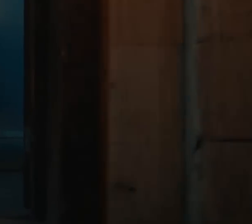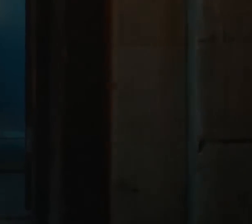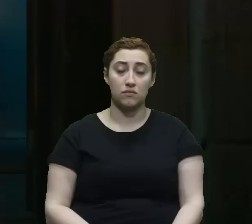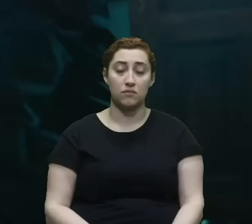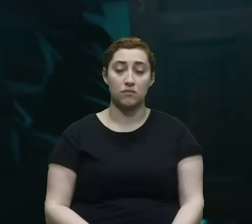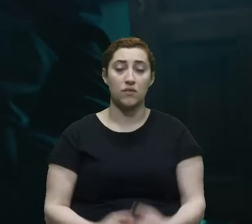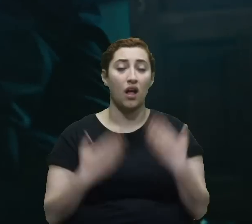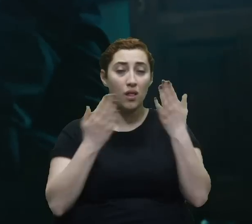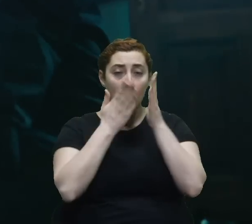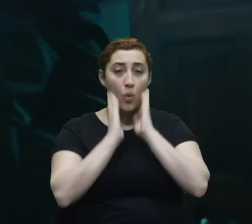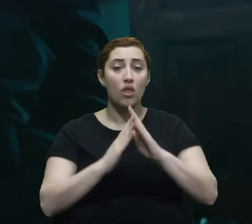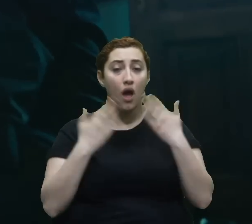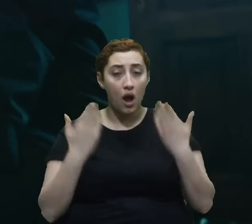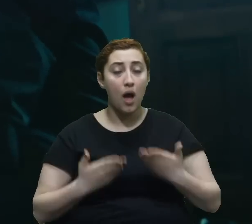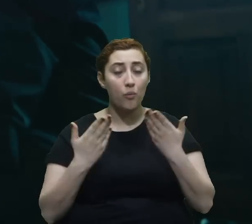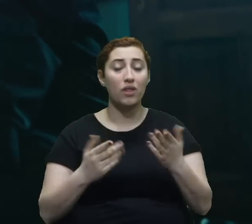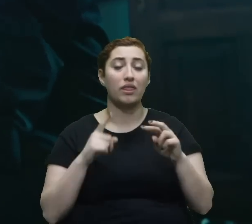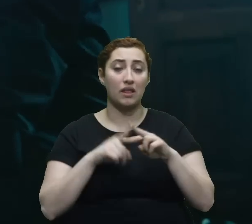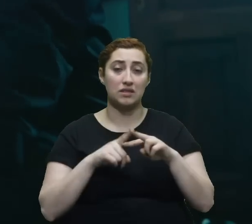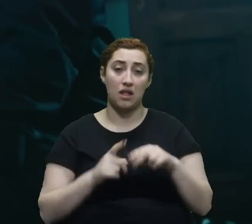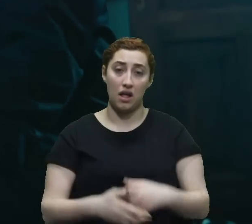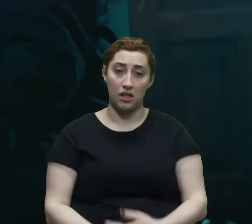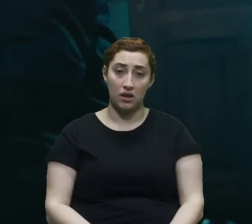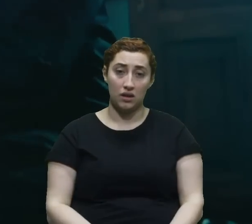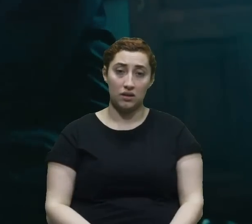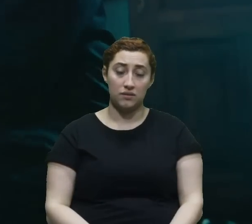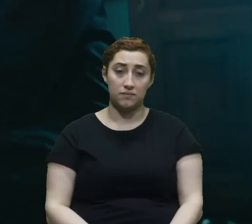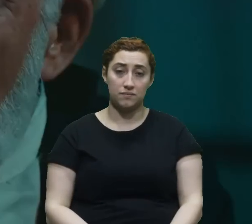Allah duanı kabul buyursun Ali.